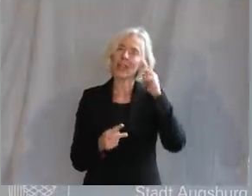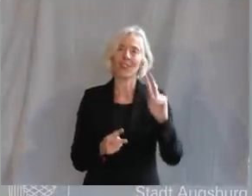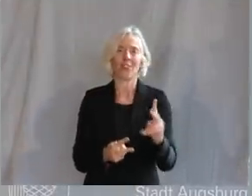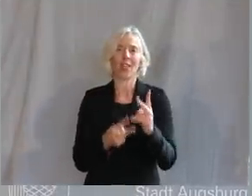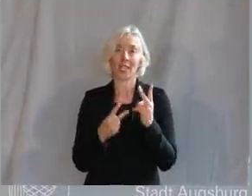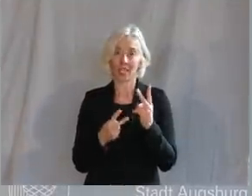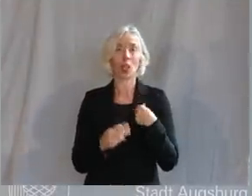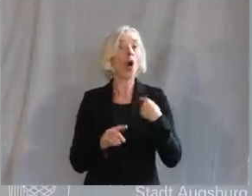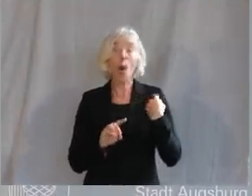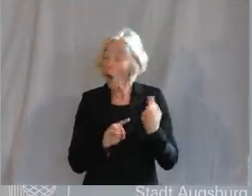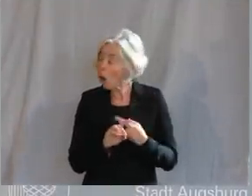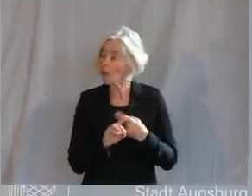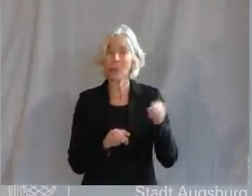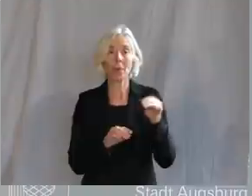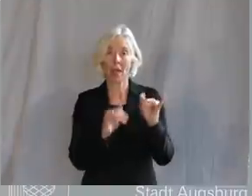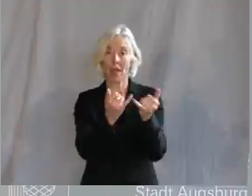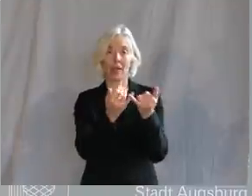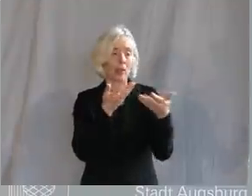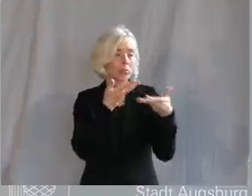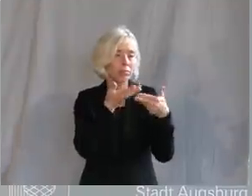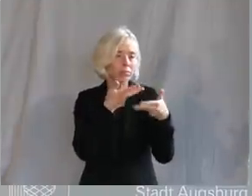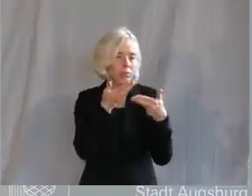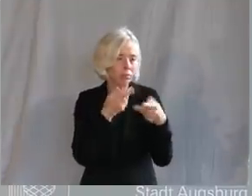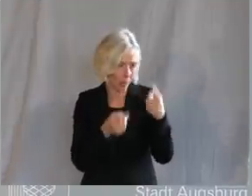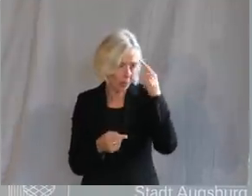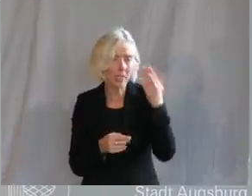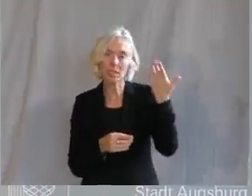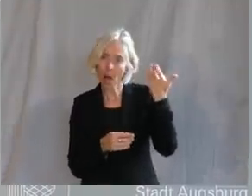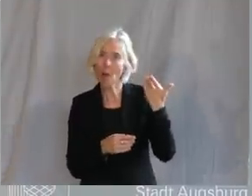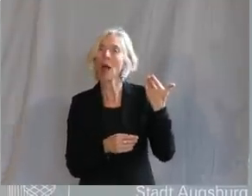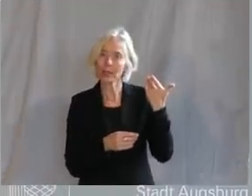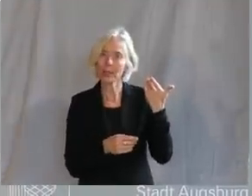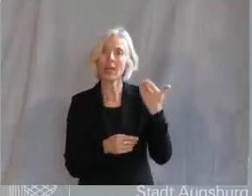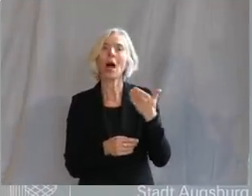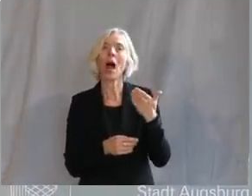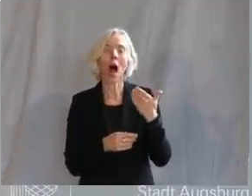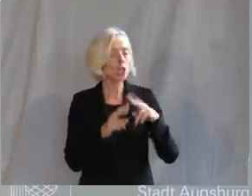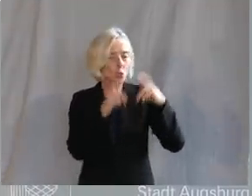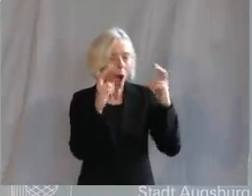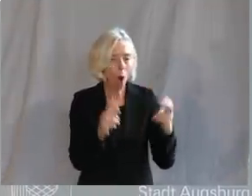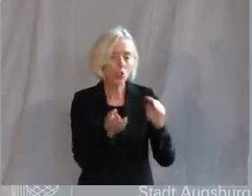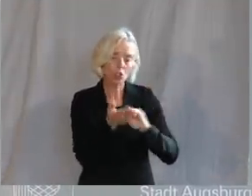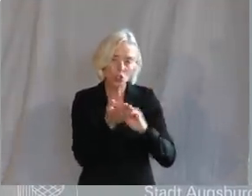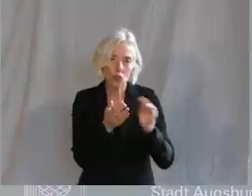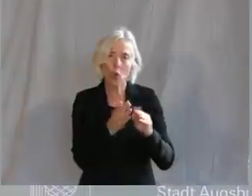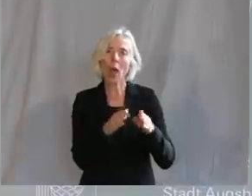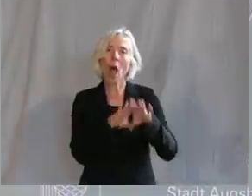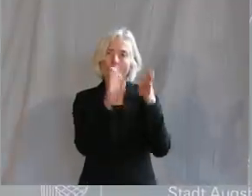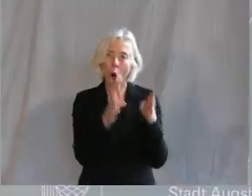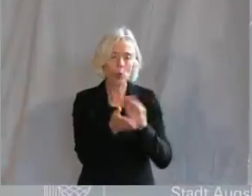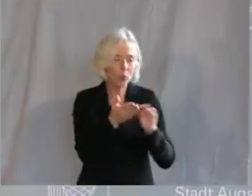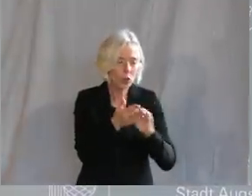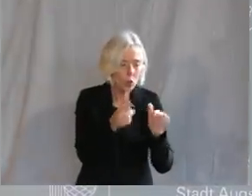wie sehr anstrengend es in der ersten Lockdown-Phase war Homeschooling, Kinderbetreuung, Job und alles